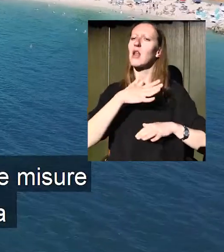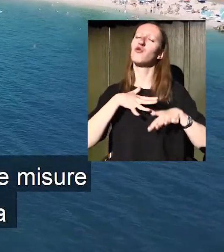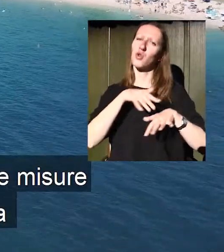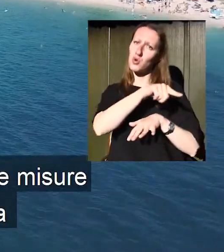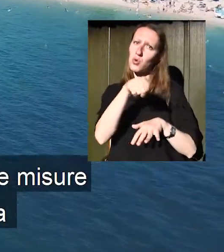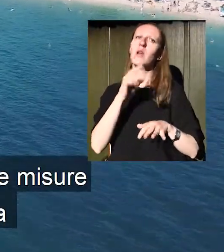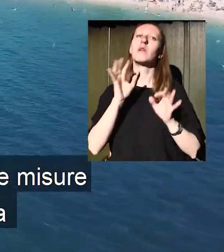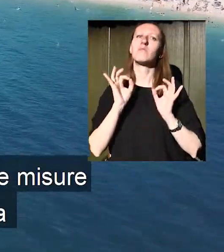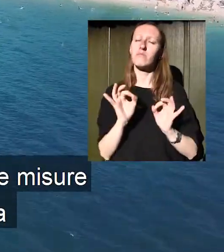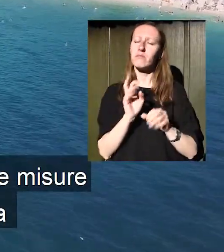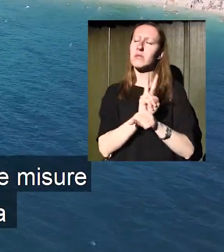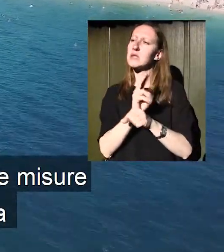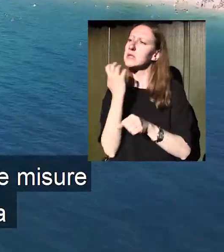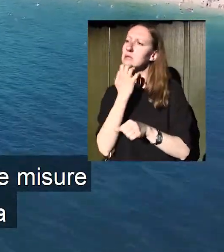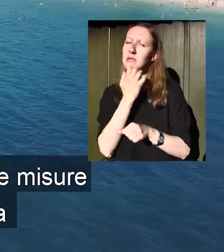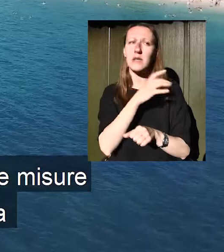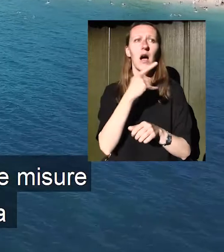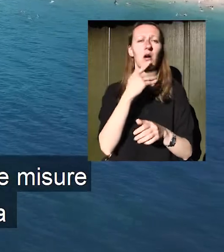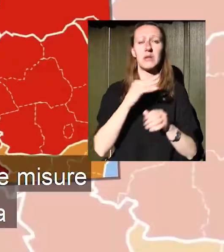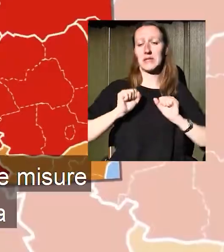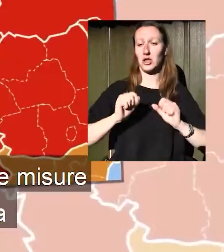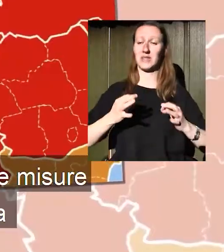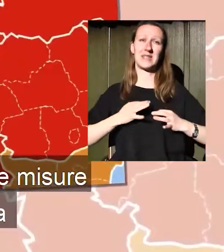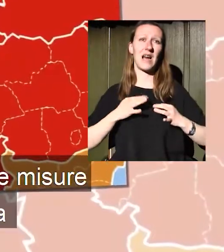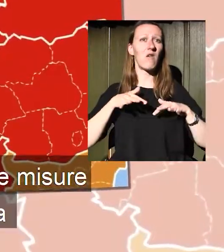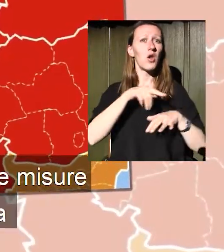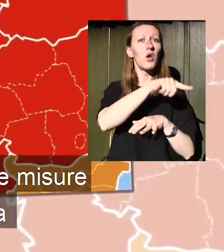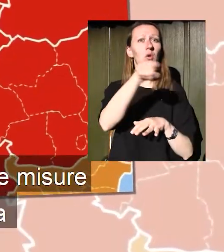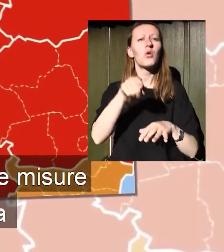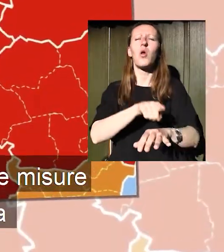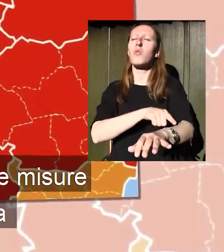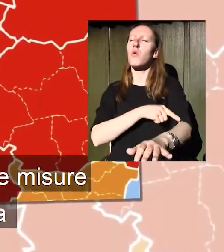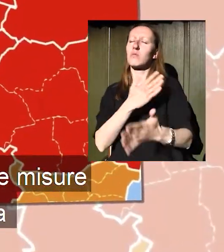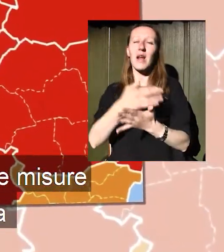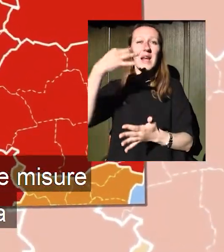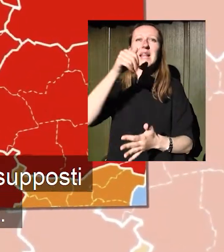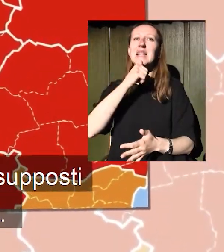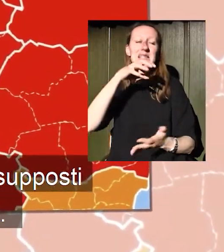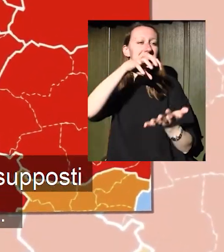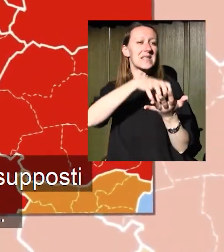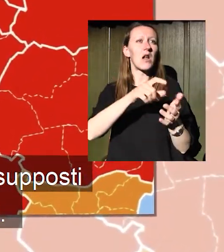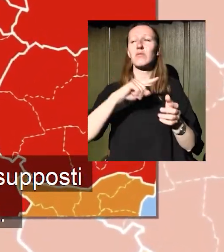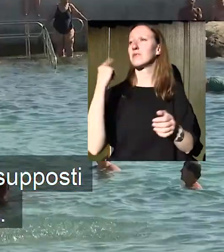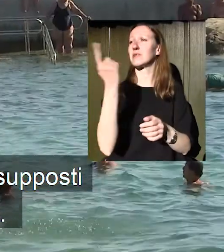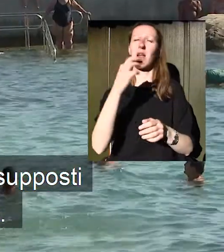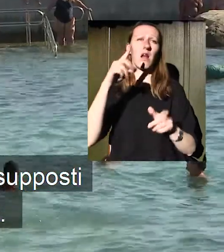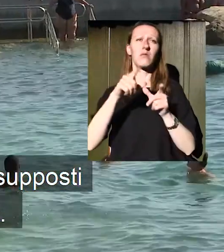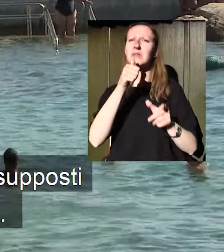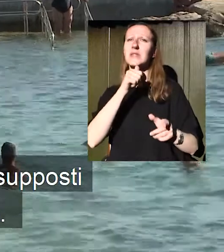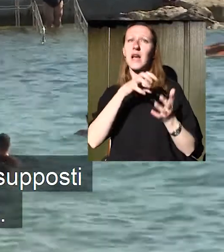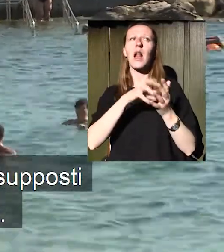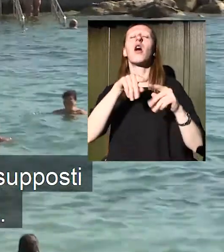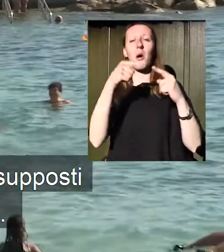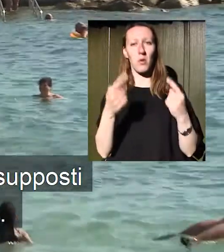i pravodobnim mjerama i kako bismo zaštitili zdravlje građana, dugo smo bili jedina zelena regija u čitavoj Europi te